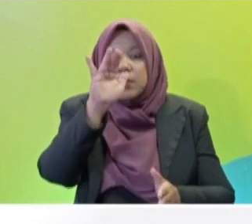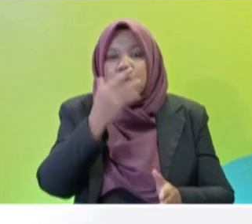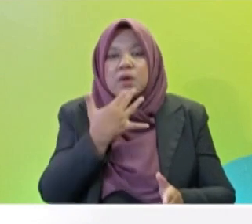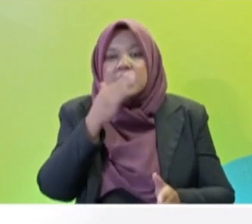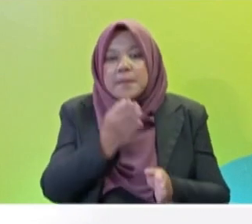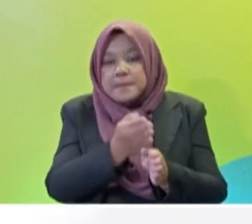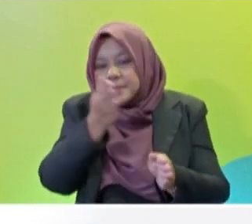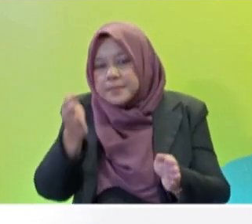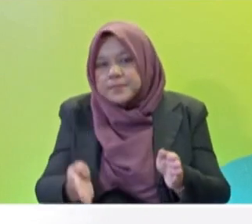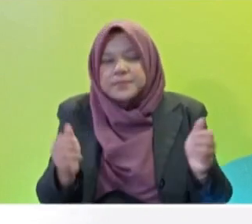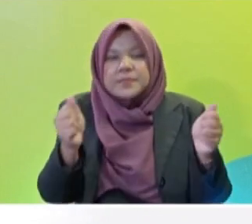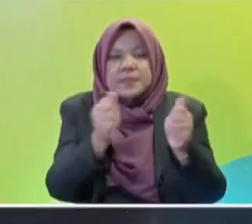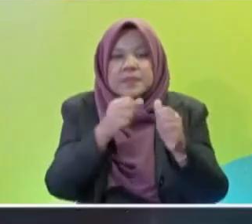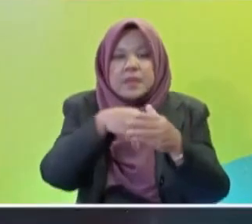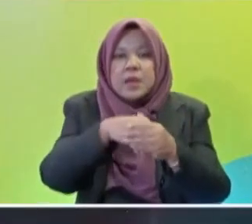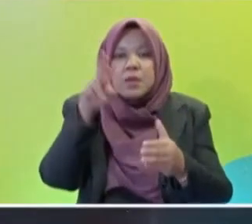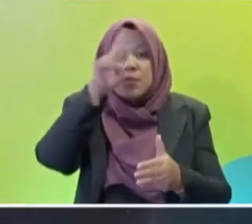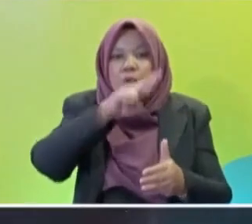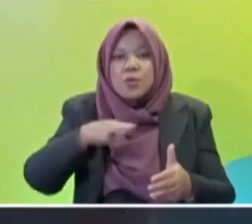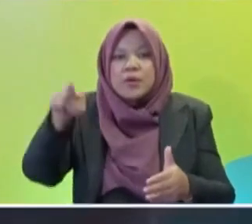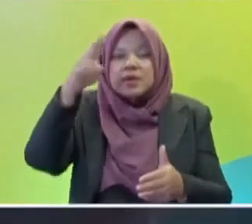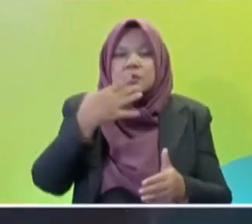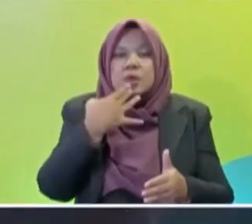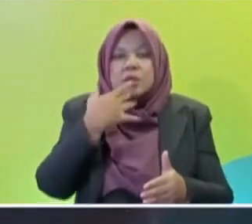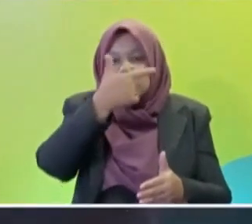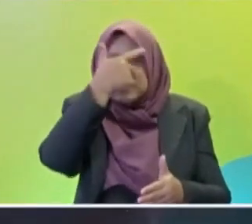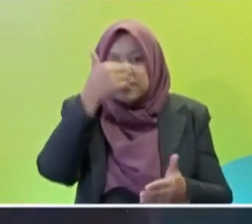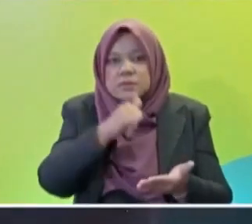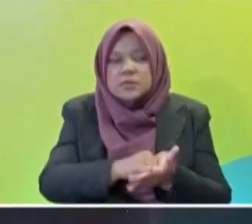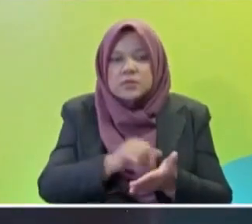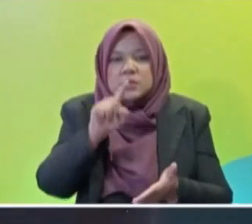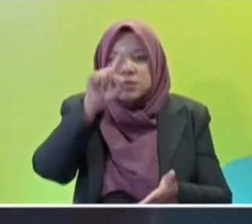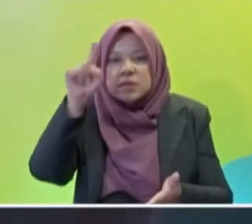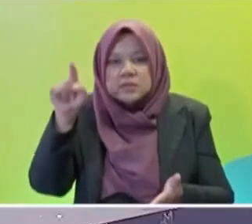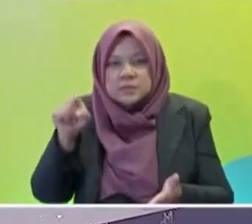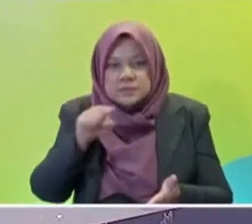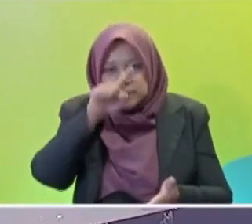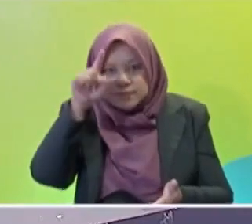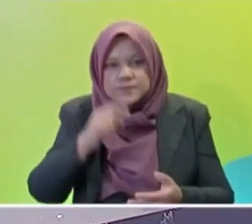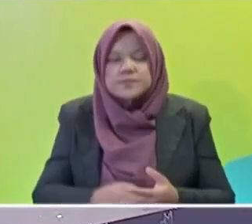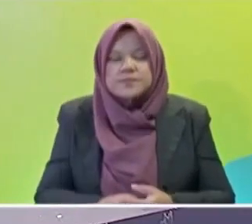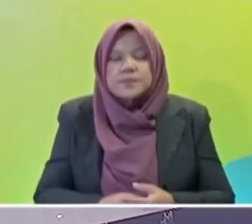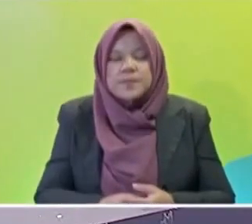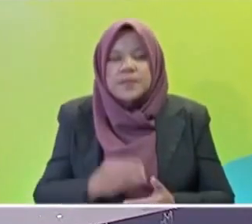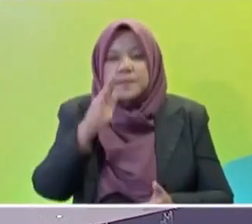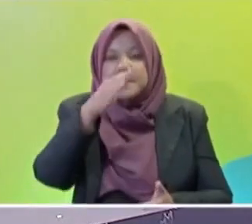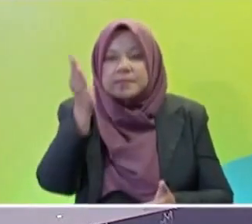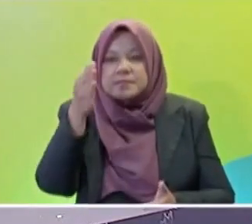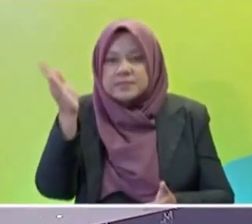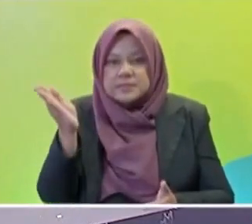yang bersebelahan di dalam World dan sebab itu contohnya lah oke dia berada